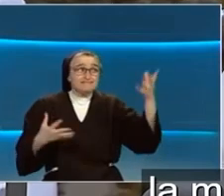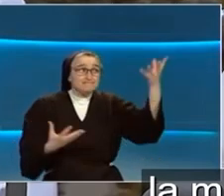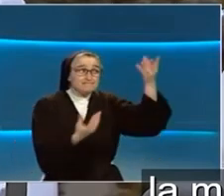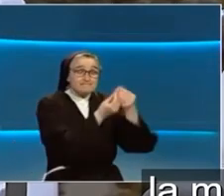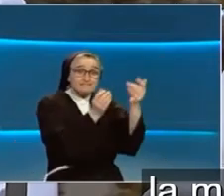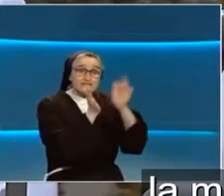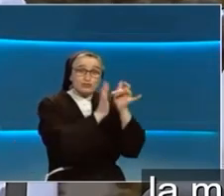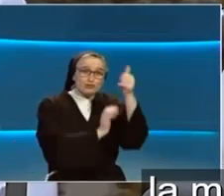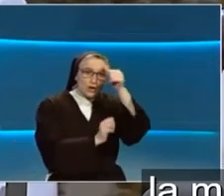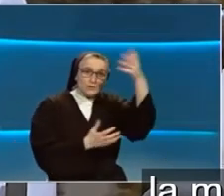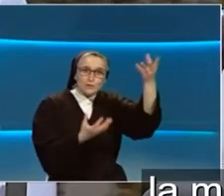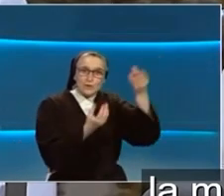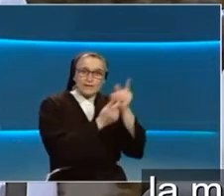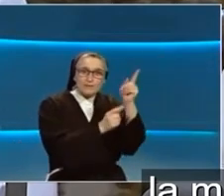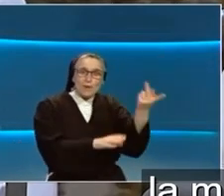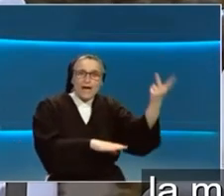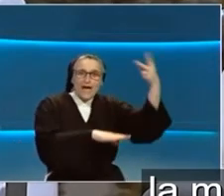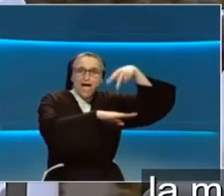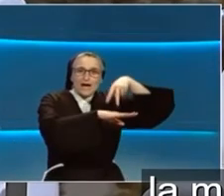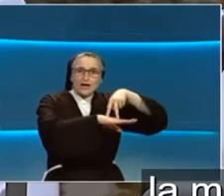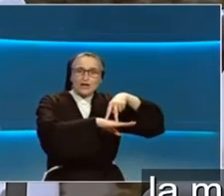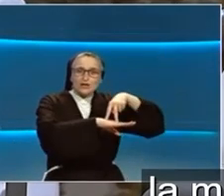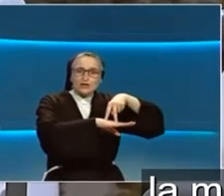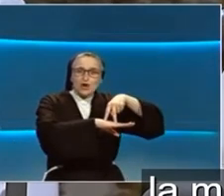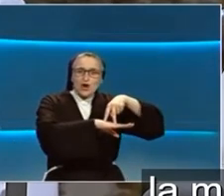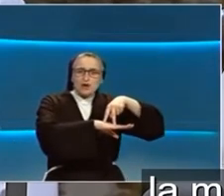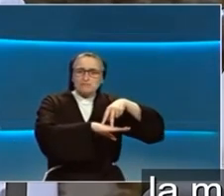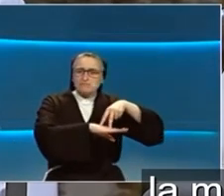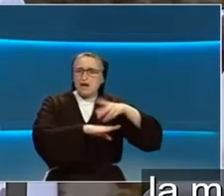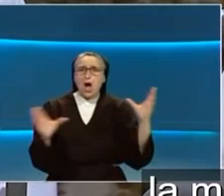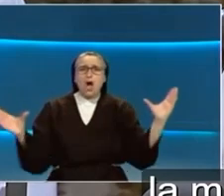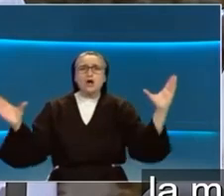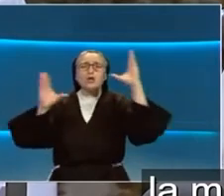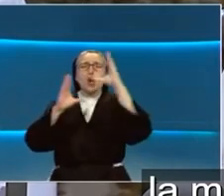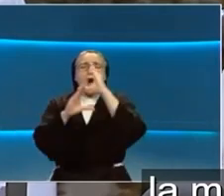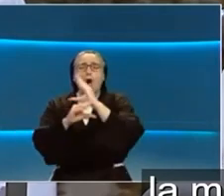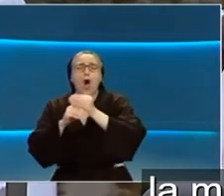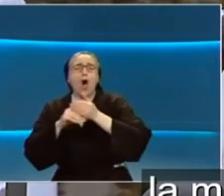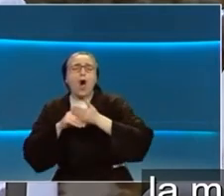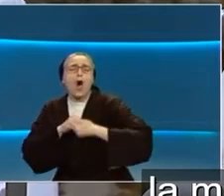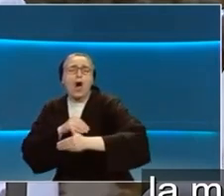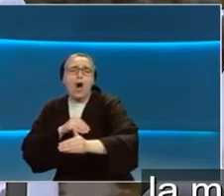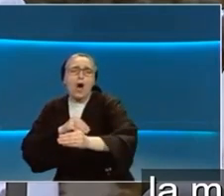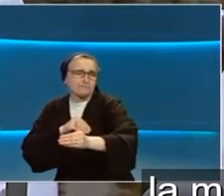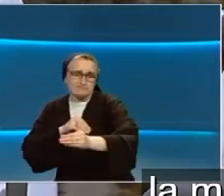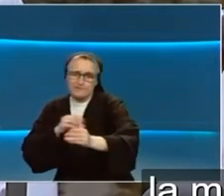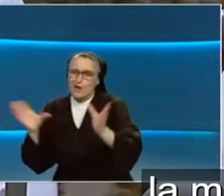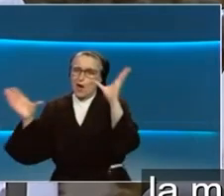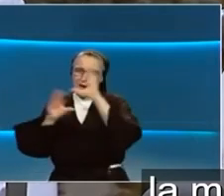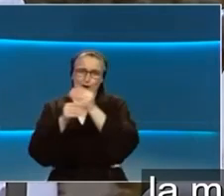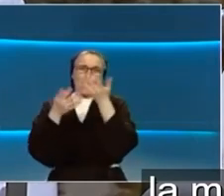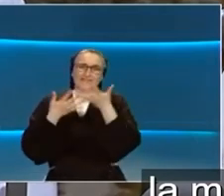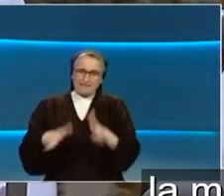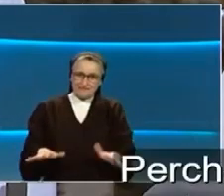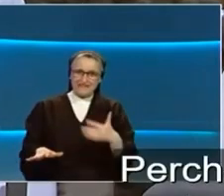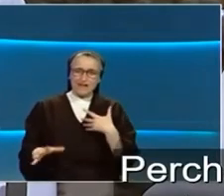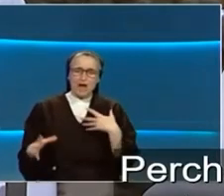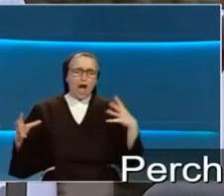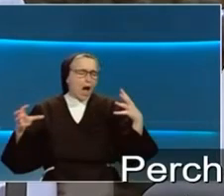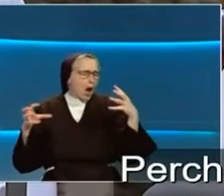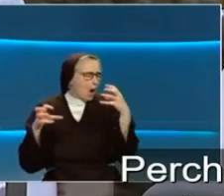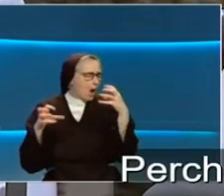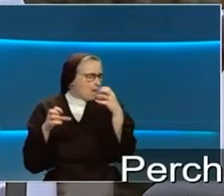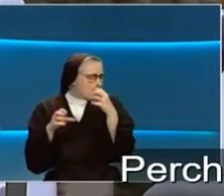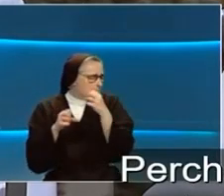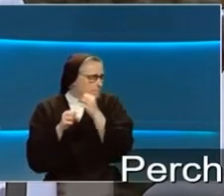부활하신 예수님과 함께할 때 어떤 밤도 영원할 수 없기 때문입니다. 아무리 짙은 암흑이라 하더라도 그